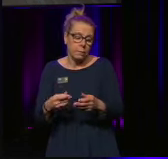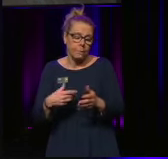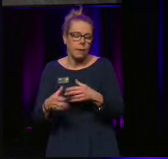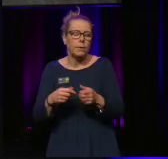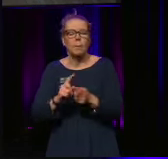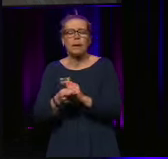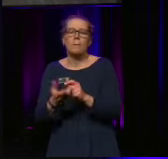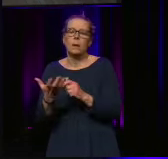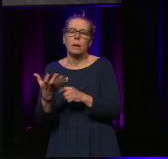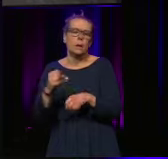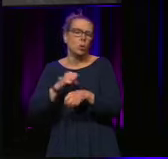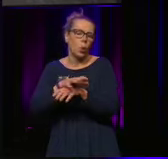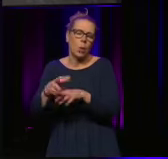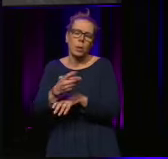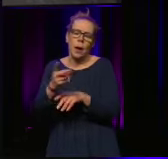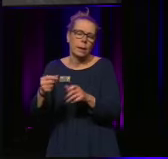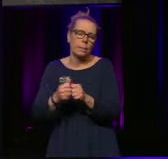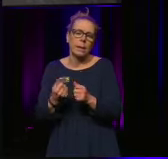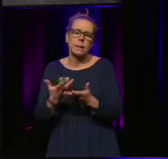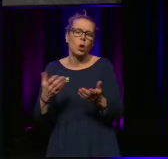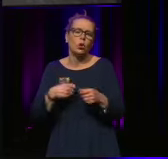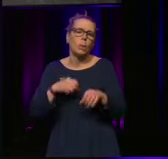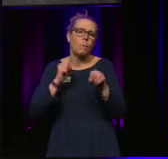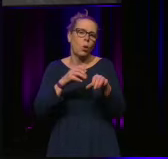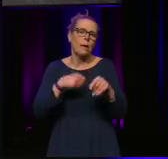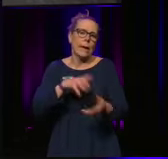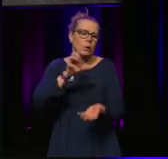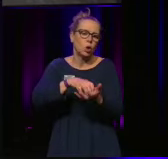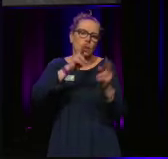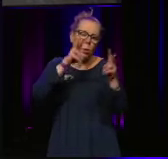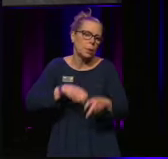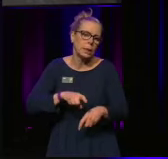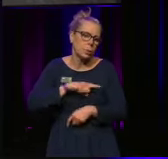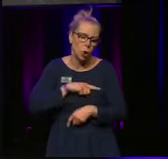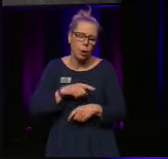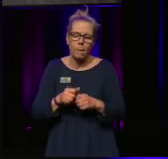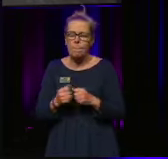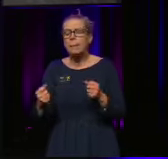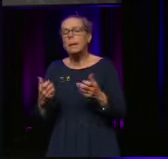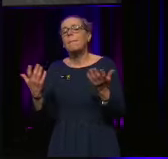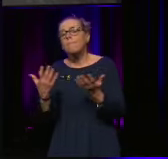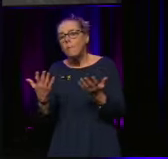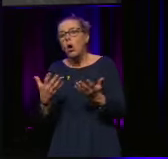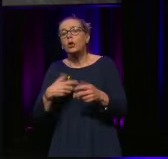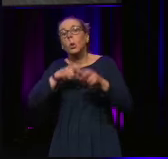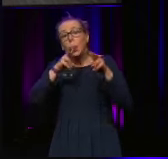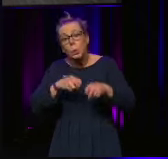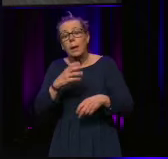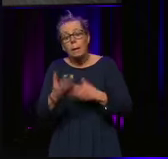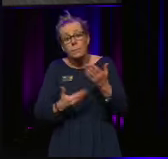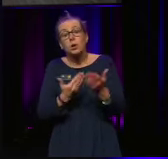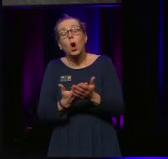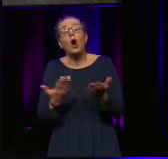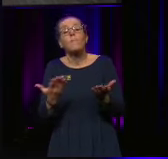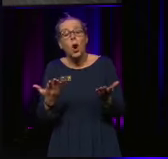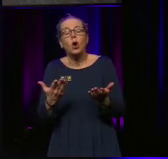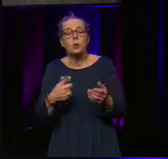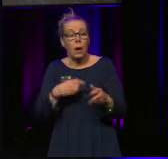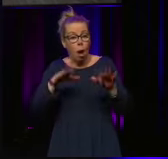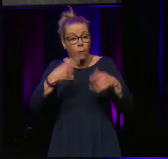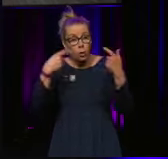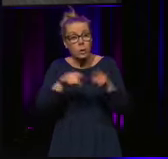det ska i och för sig inte påverka en statlig utredning så särskilt mycket. Och det enda då utredningen lägger förslag om, som man har kunnat komma överens om,